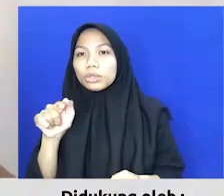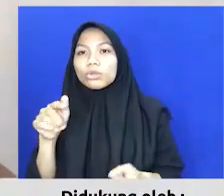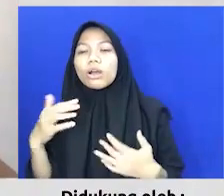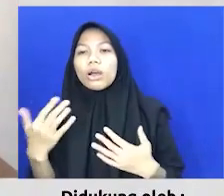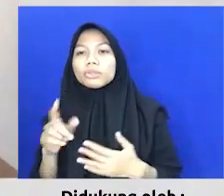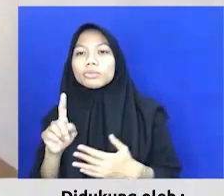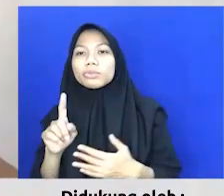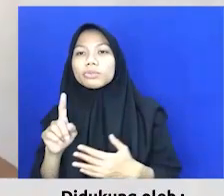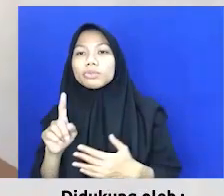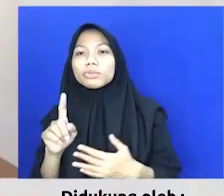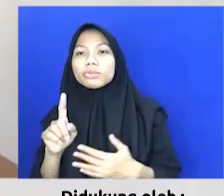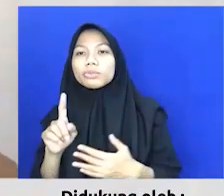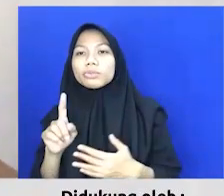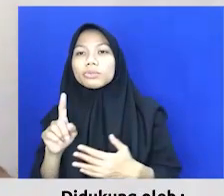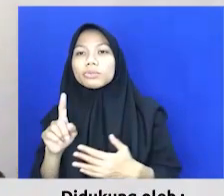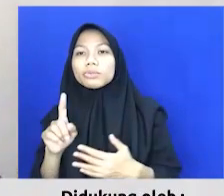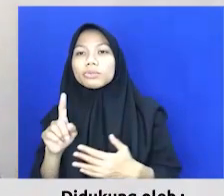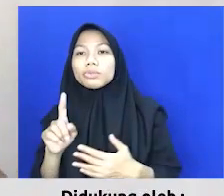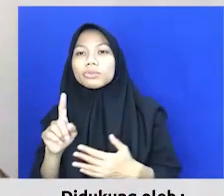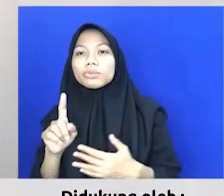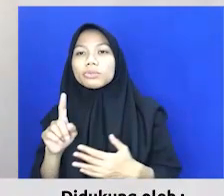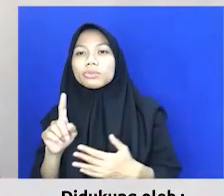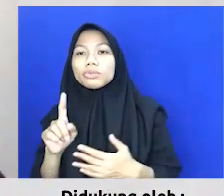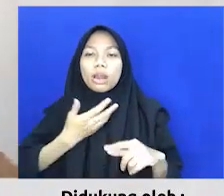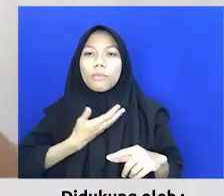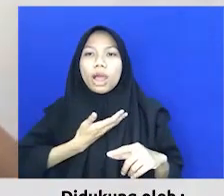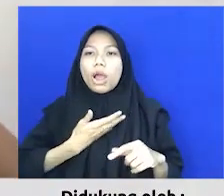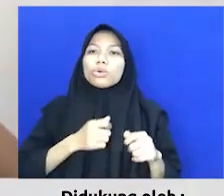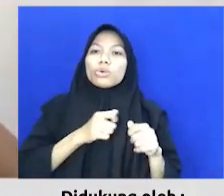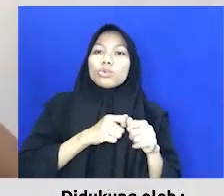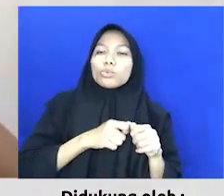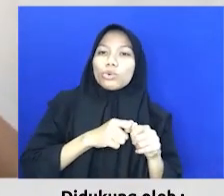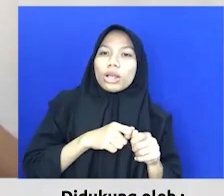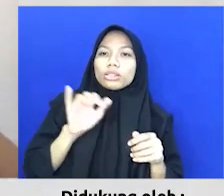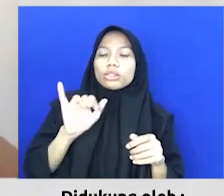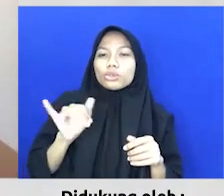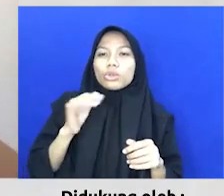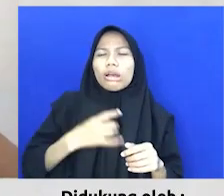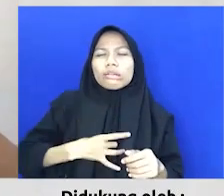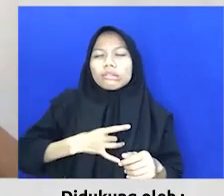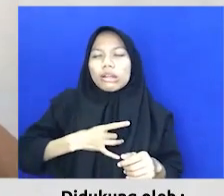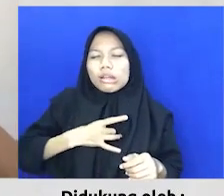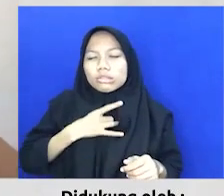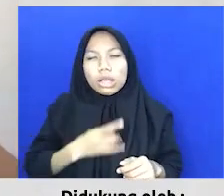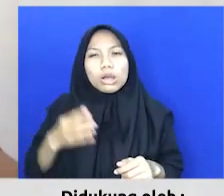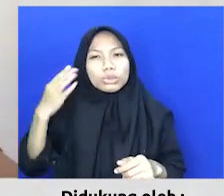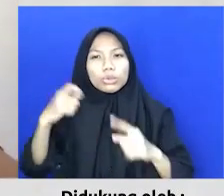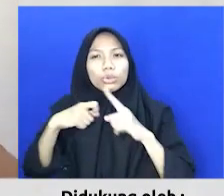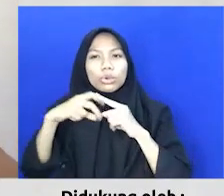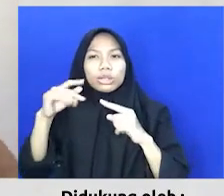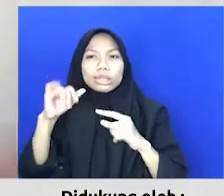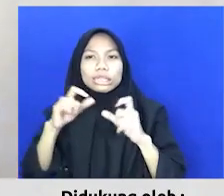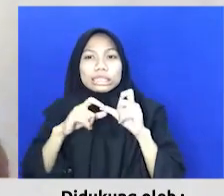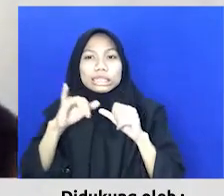diangkat dengan gambar dan sebagainya, yang mulanya tidak berasa oleh orang, tapi kemudian hit gitu ya.